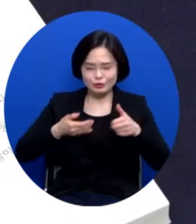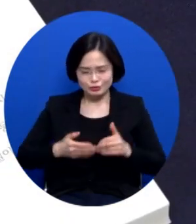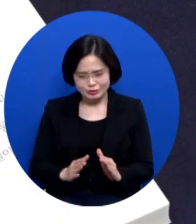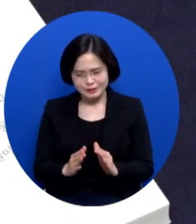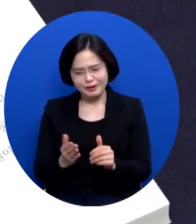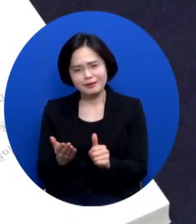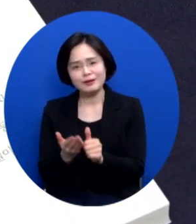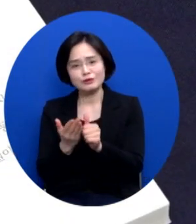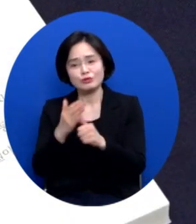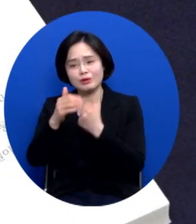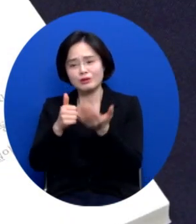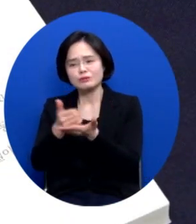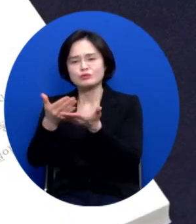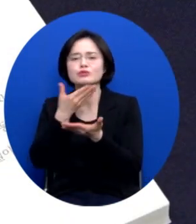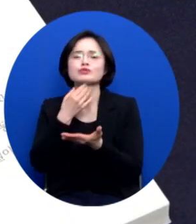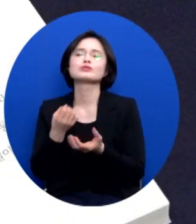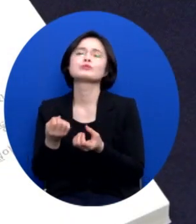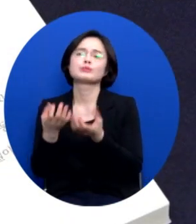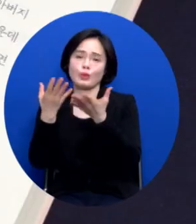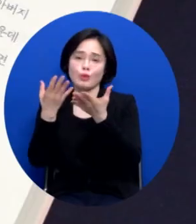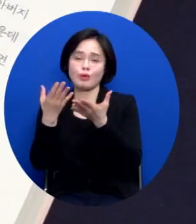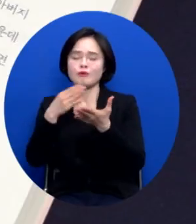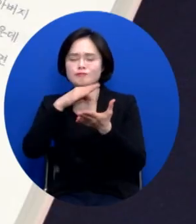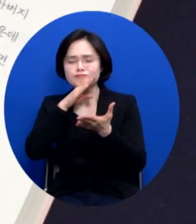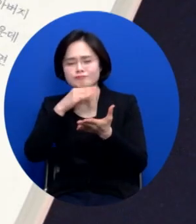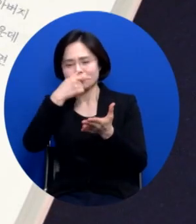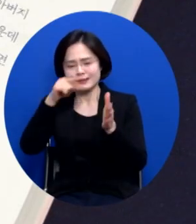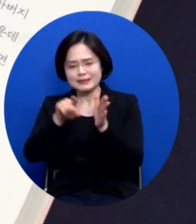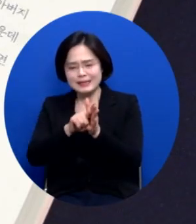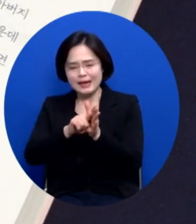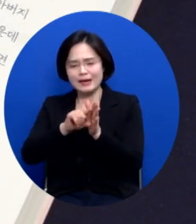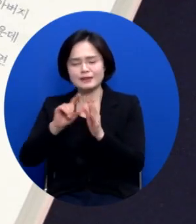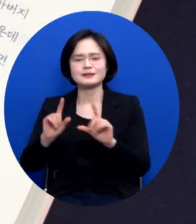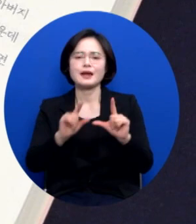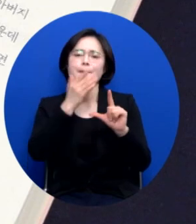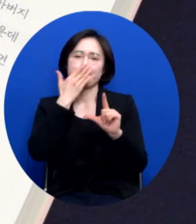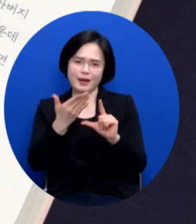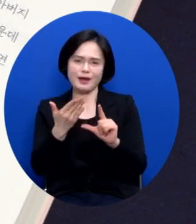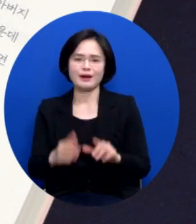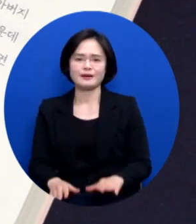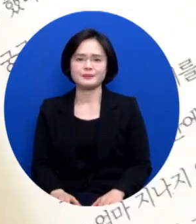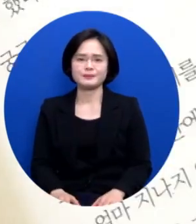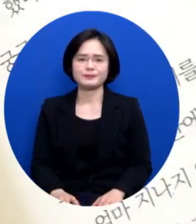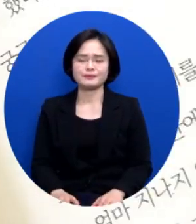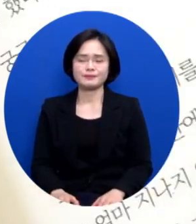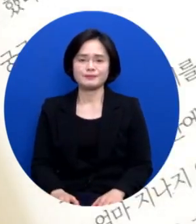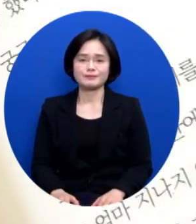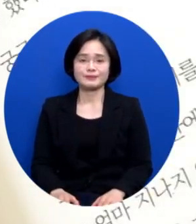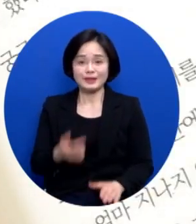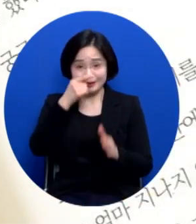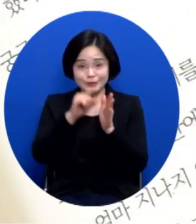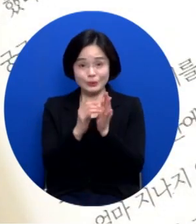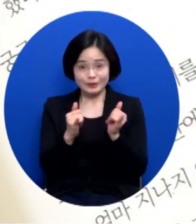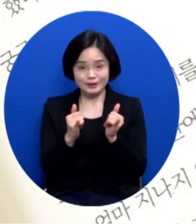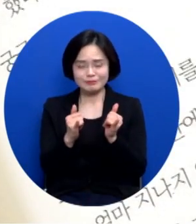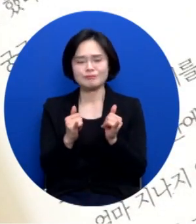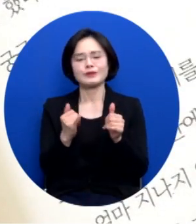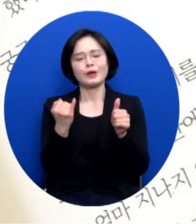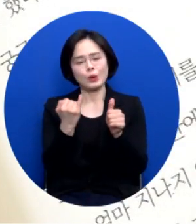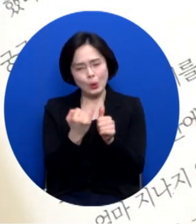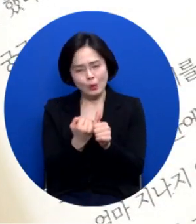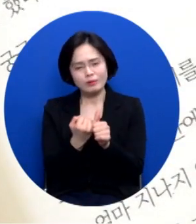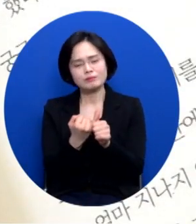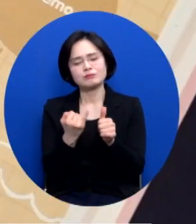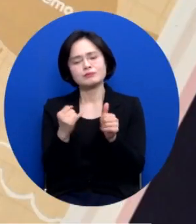세워지는 과정이라고 말입니다. 김 작가는 그리스도인들이 믿음의 가정을 이뤄야 한다며 하나님이 계획하신